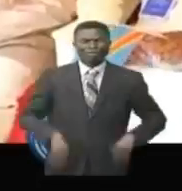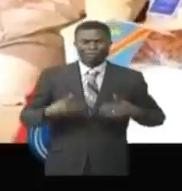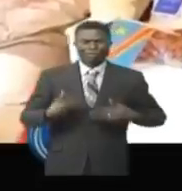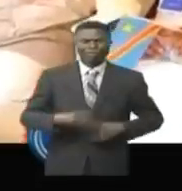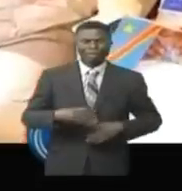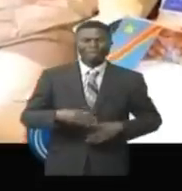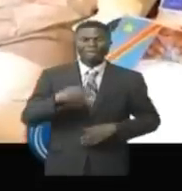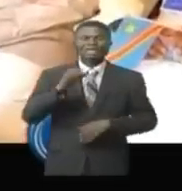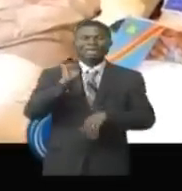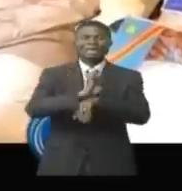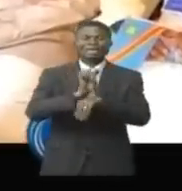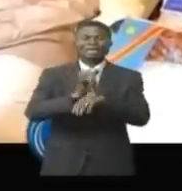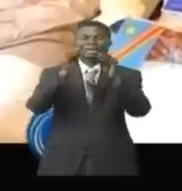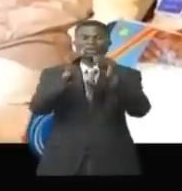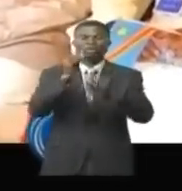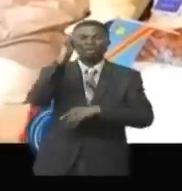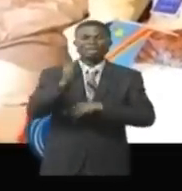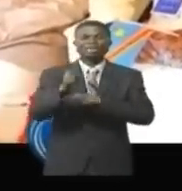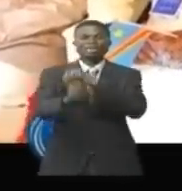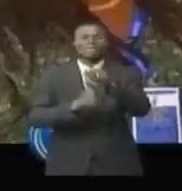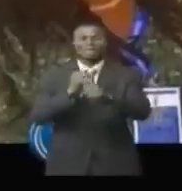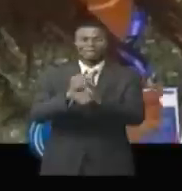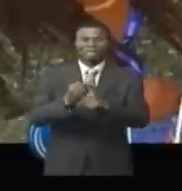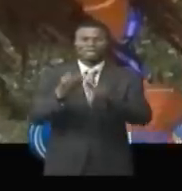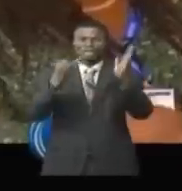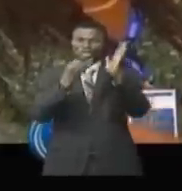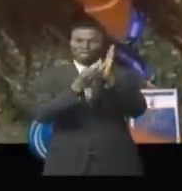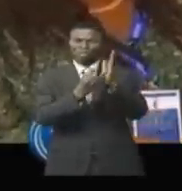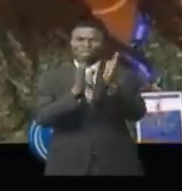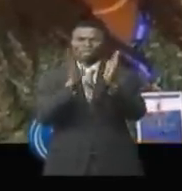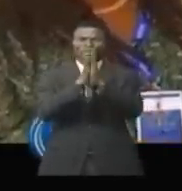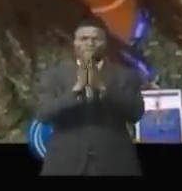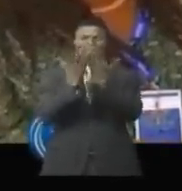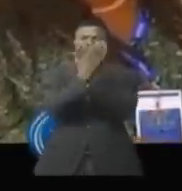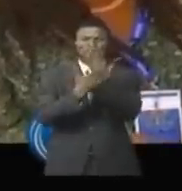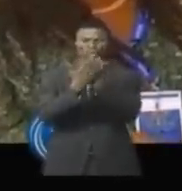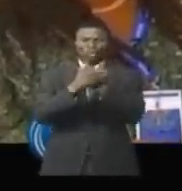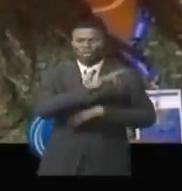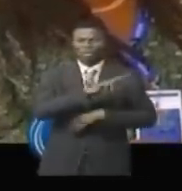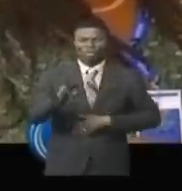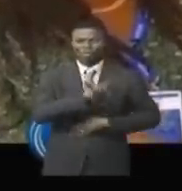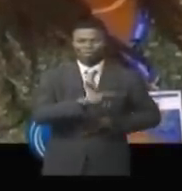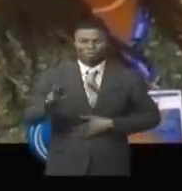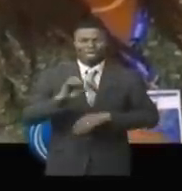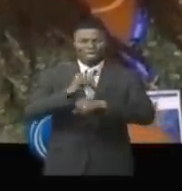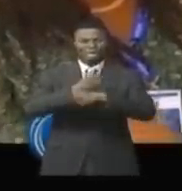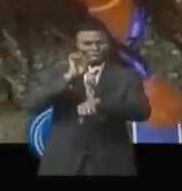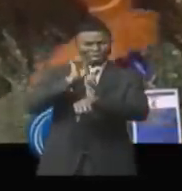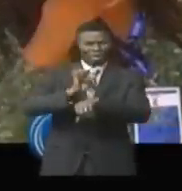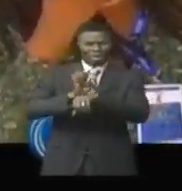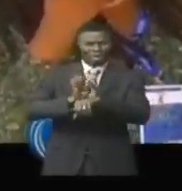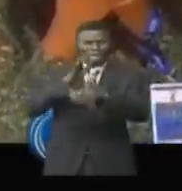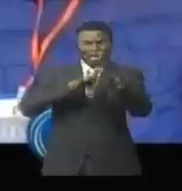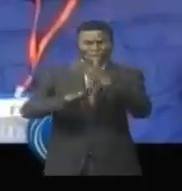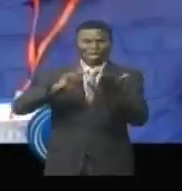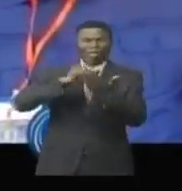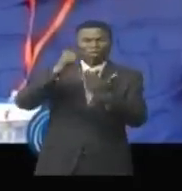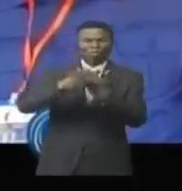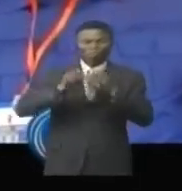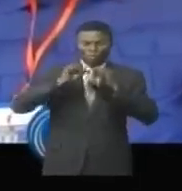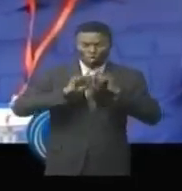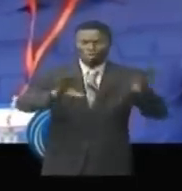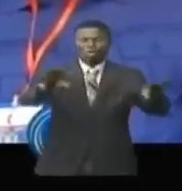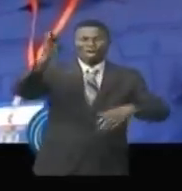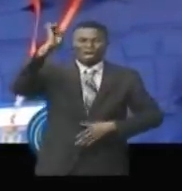ans d'existence ce dimanche 10 juillet 2022. La création de cette mission rentre dans le cadre de